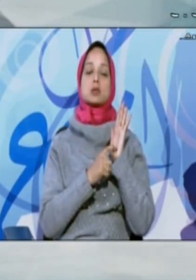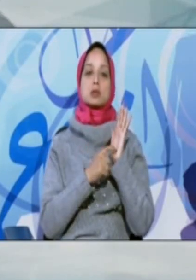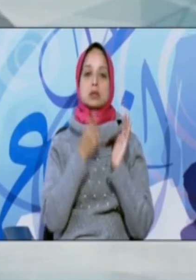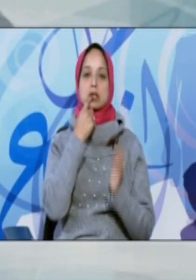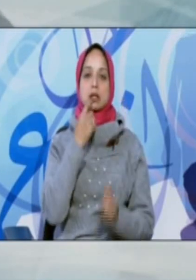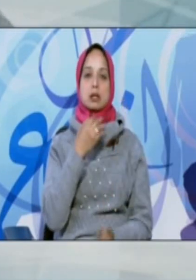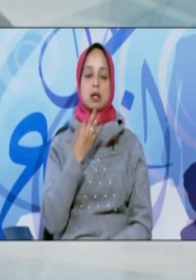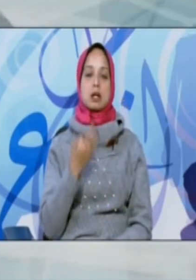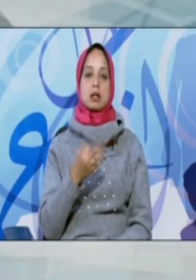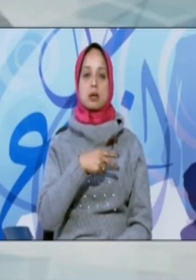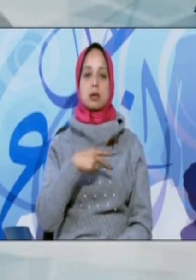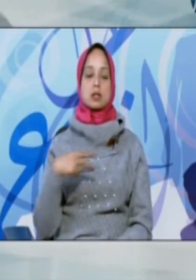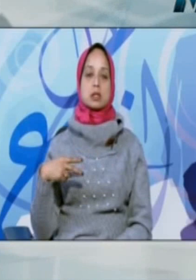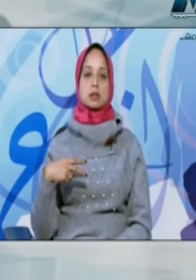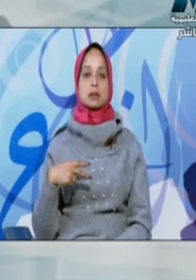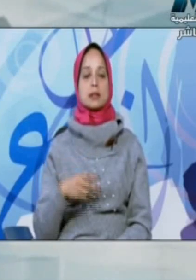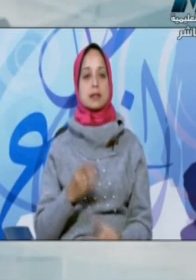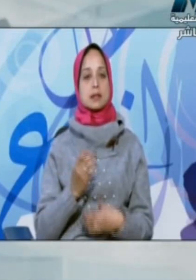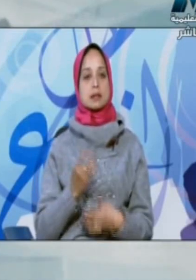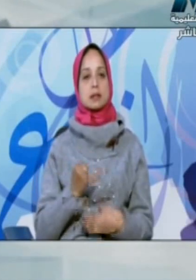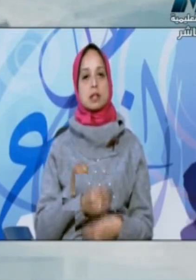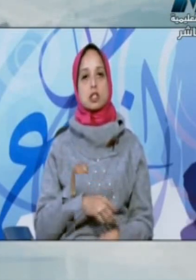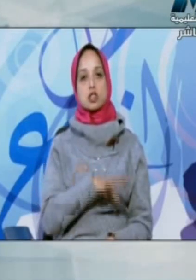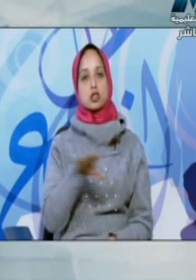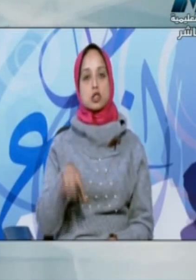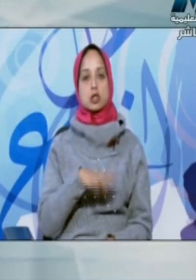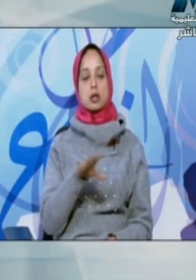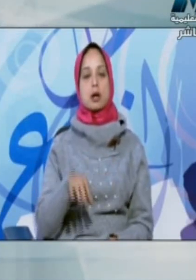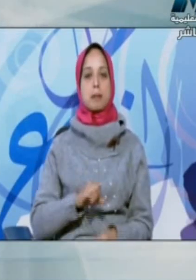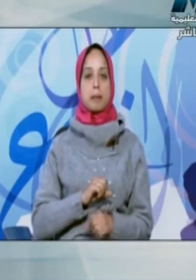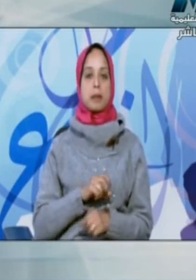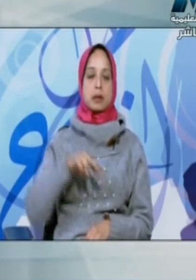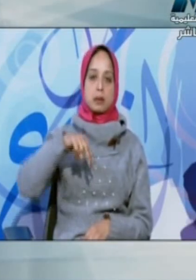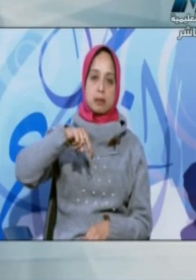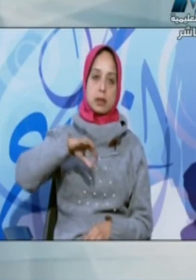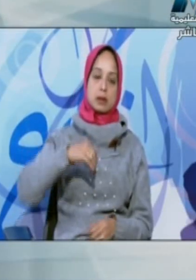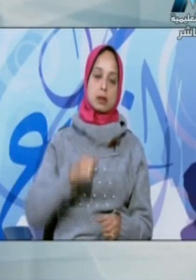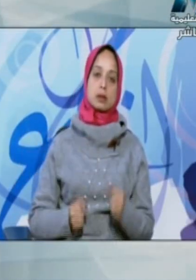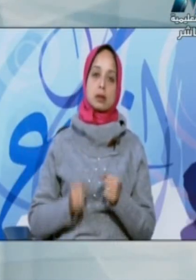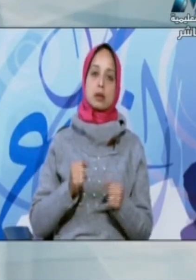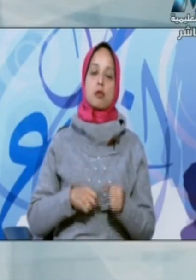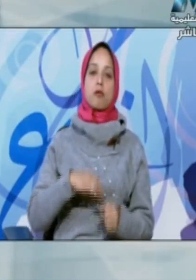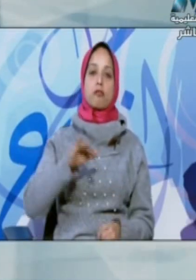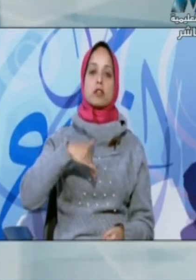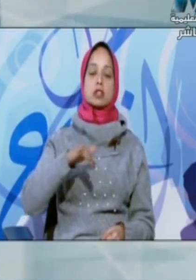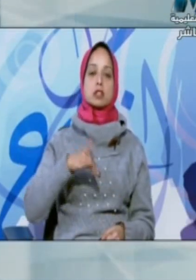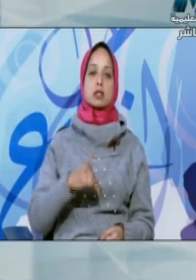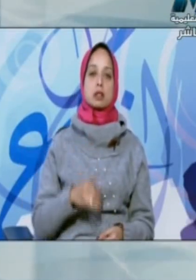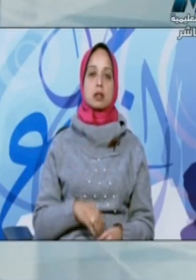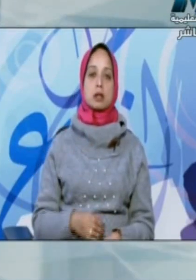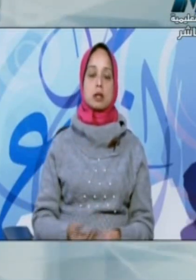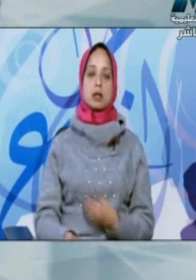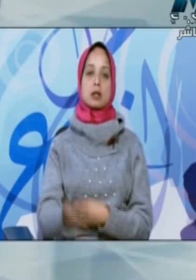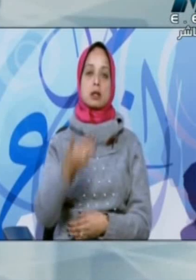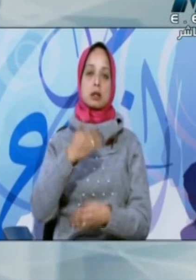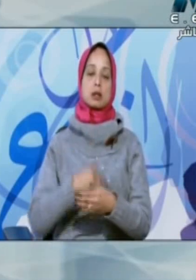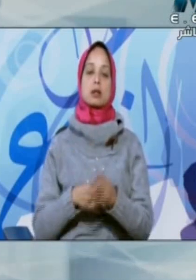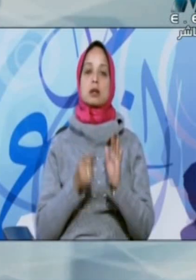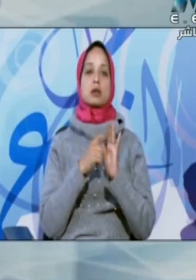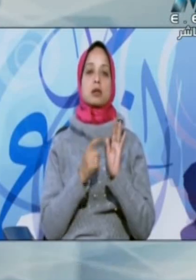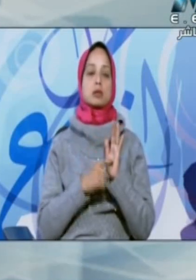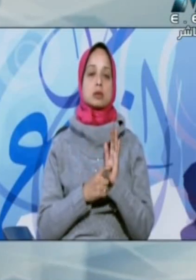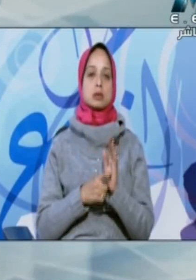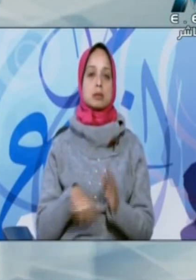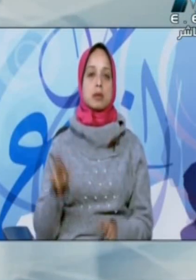23. طب اتعطل دستور 23، الشعب يجري ويصرخ في الشارع عوده الدستور. طب النحاس